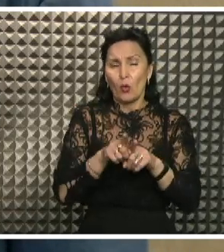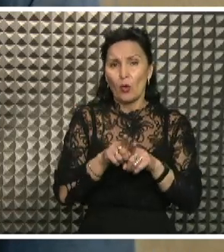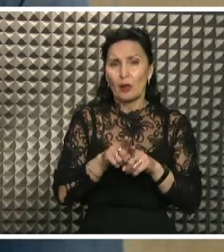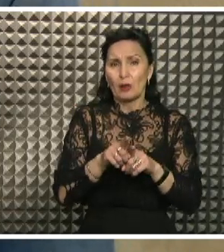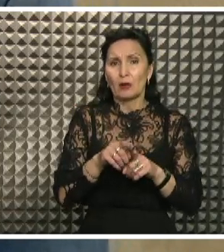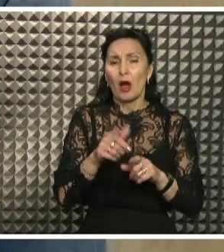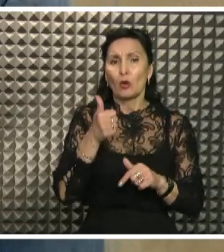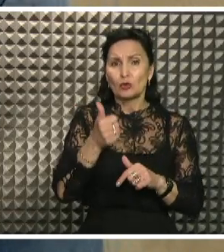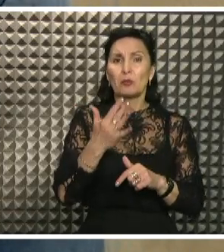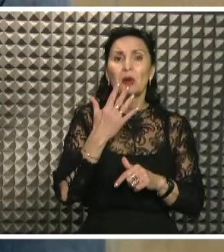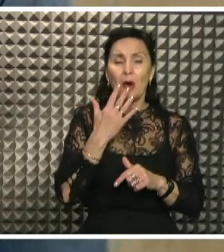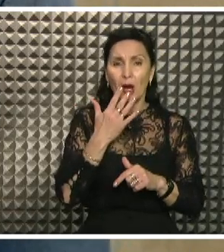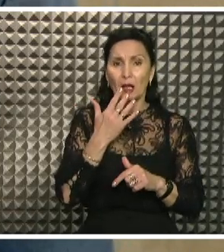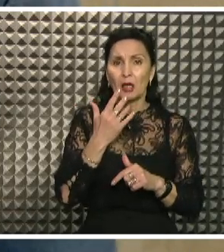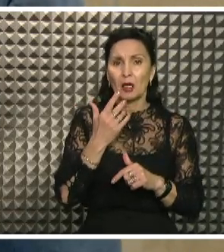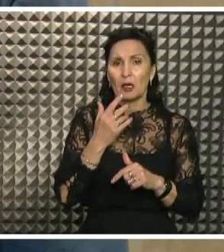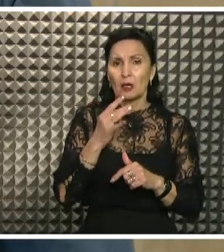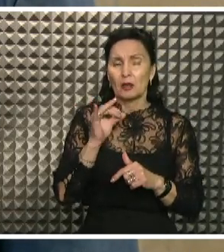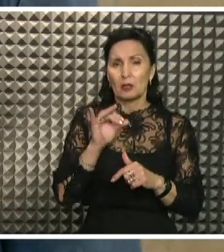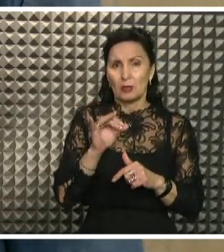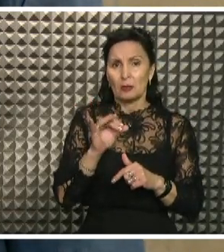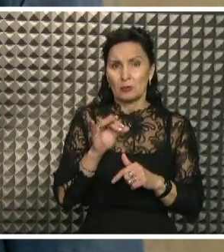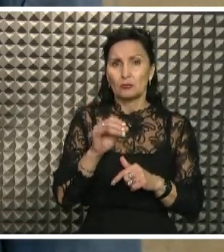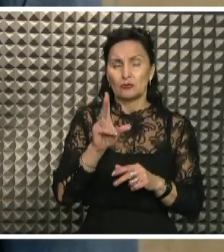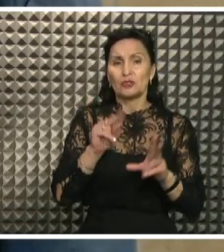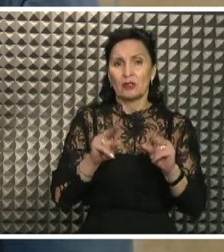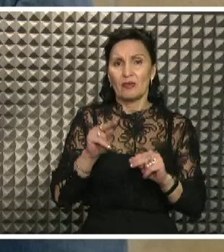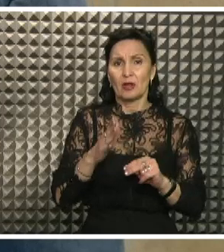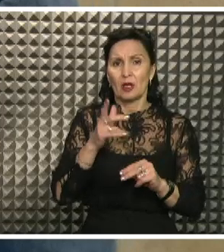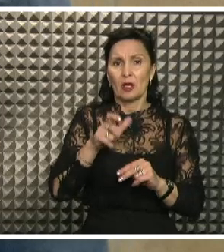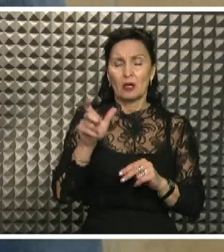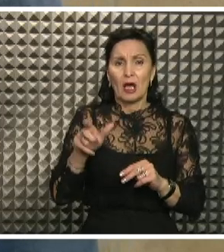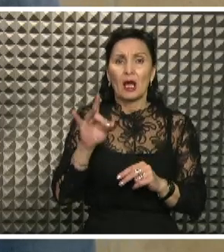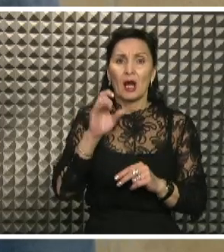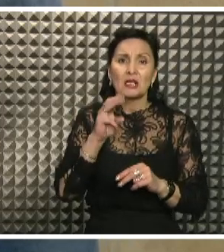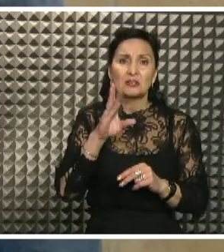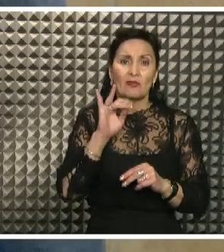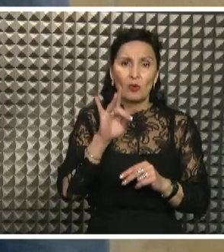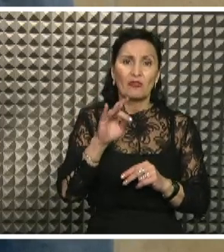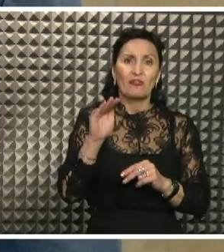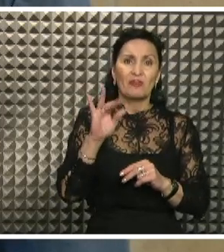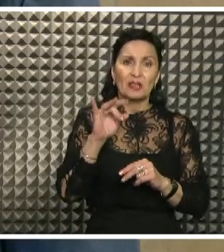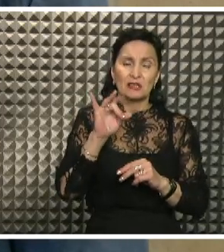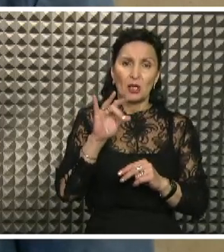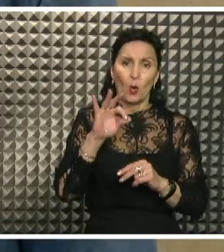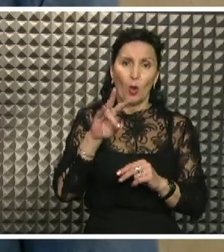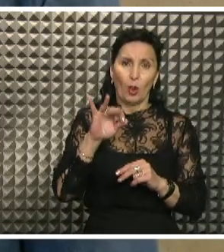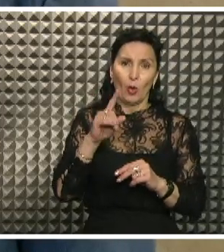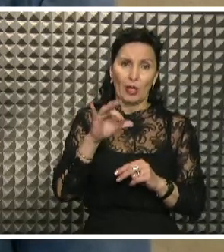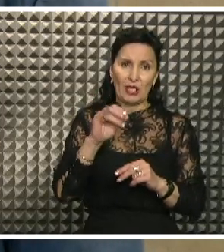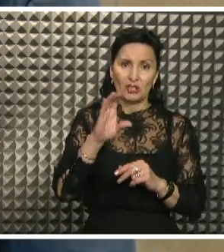препарат, учитывая еще и аллергизацию населения, это изотонический раствор, то есть физиология, то есть, который